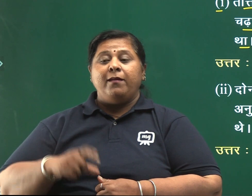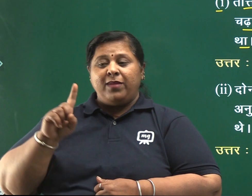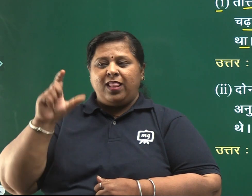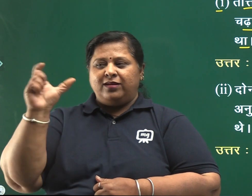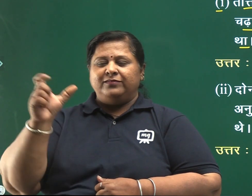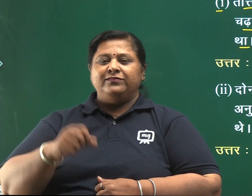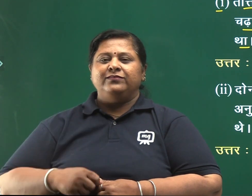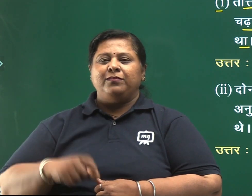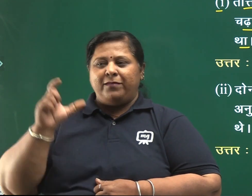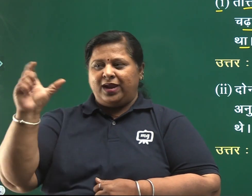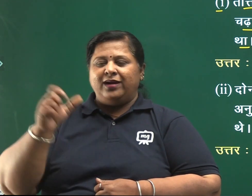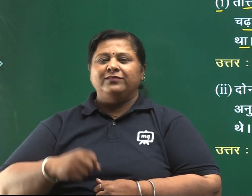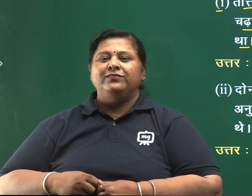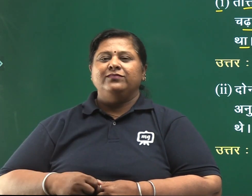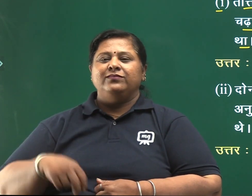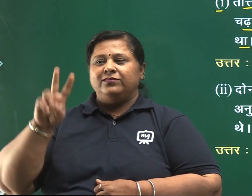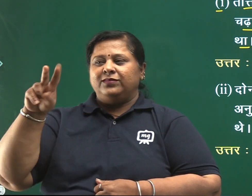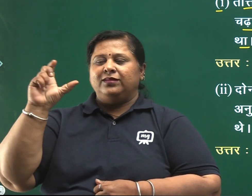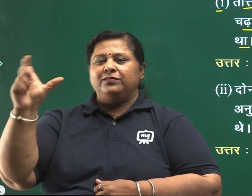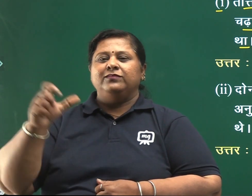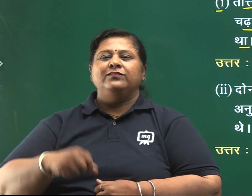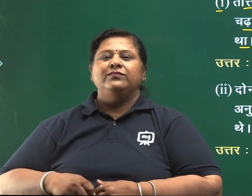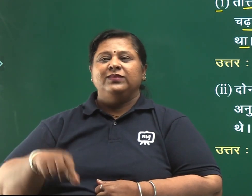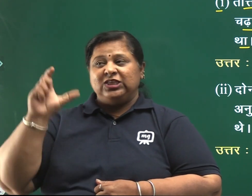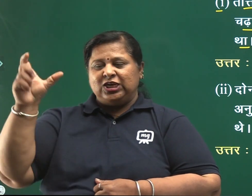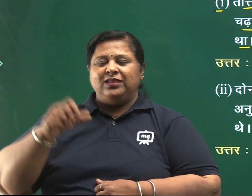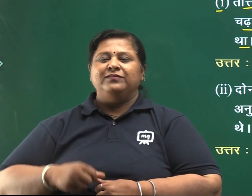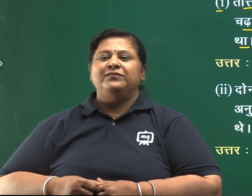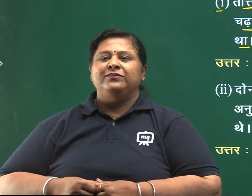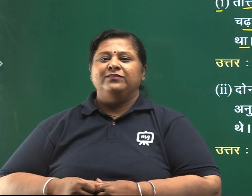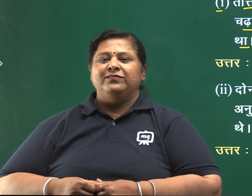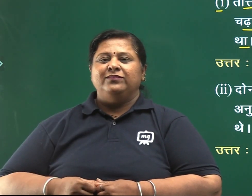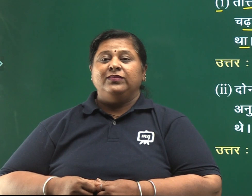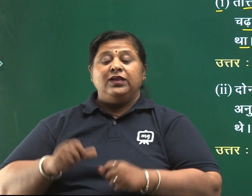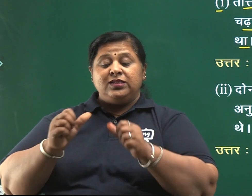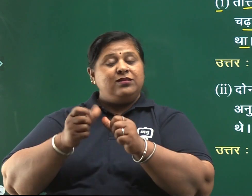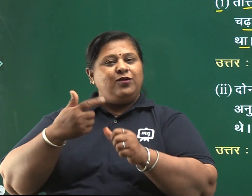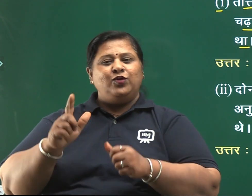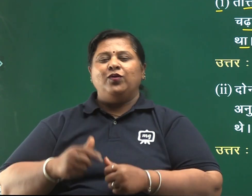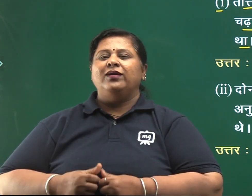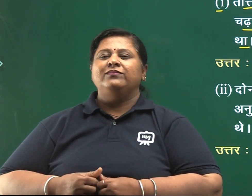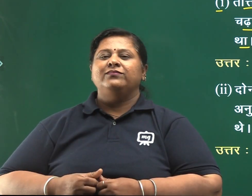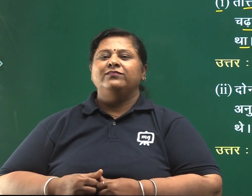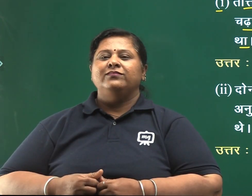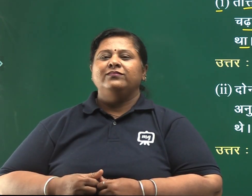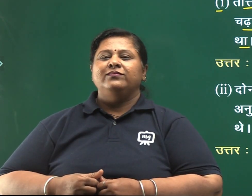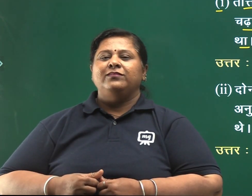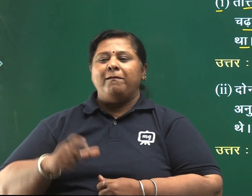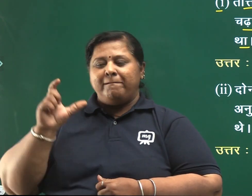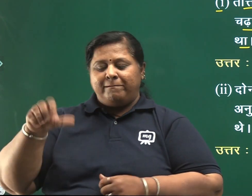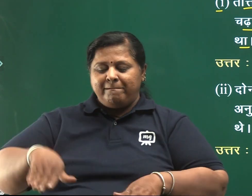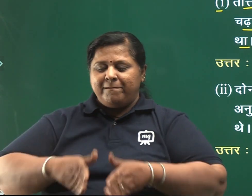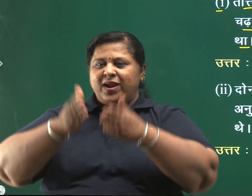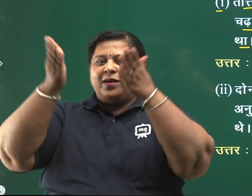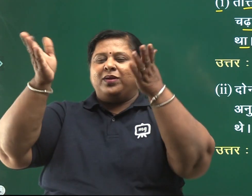पहला विकल्प पेड़, दूसरा विकल्प छत। हमारा सही उत्तर होगा